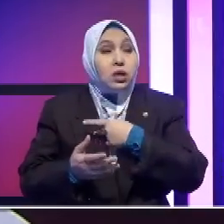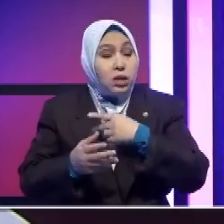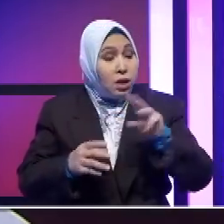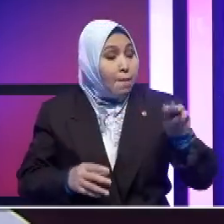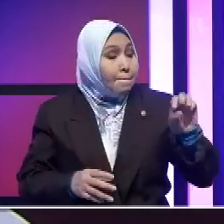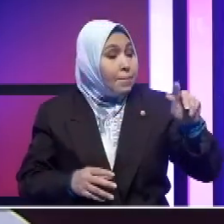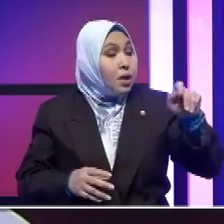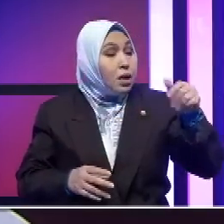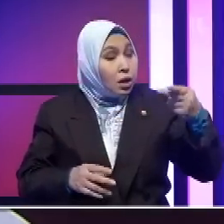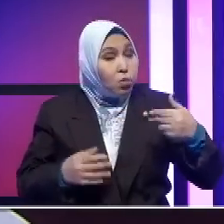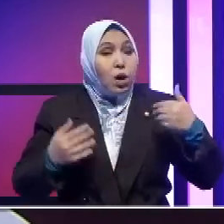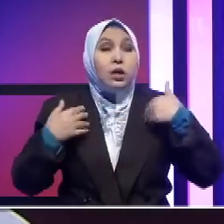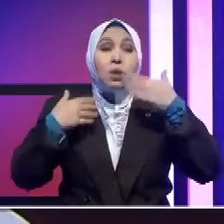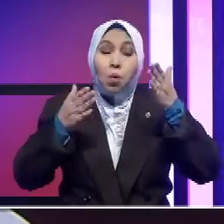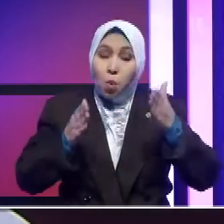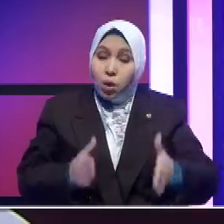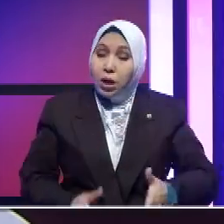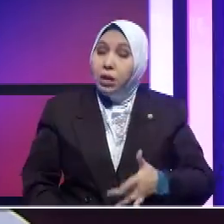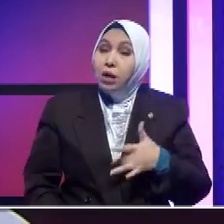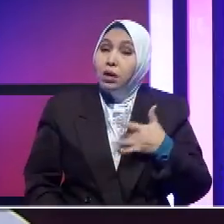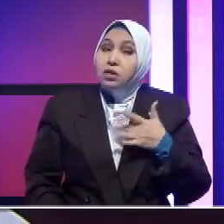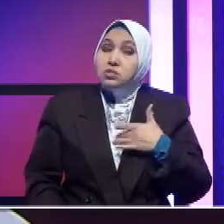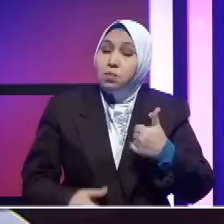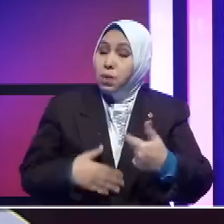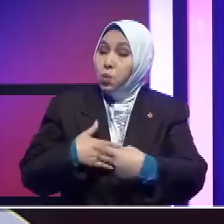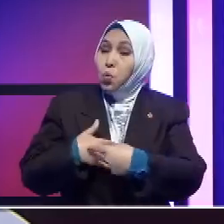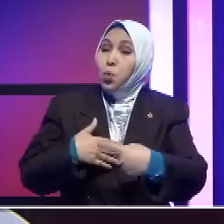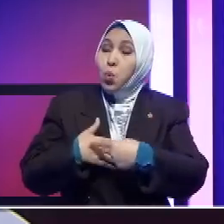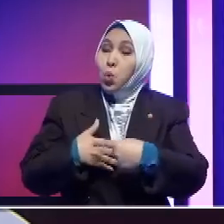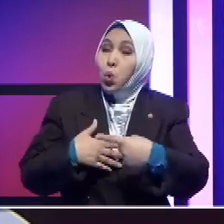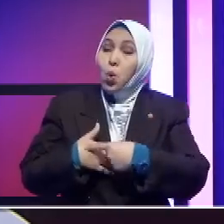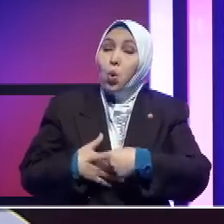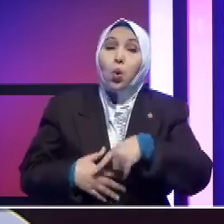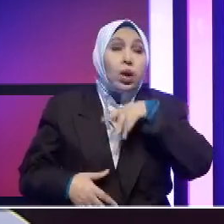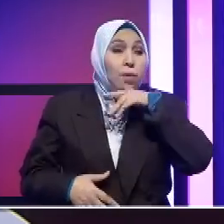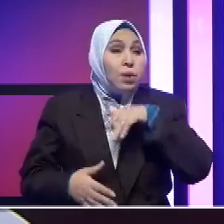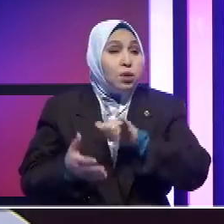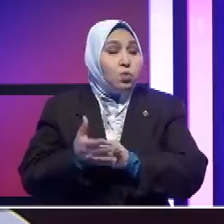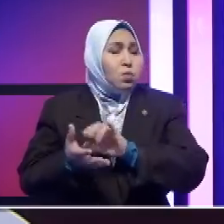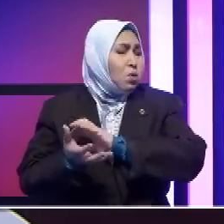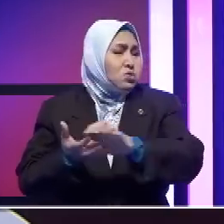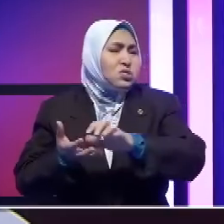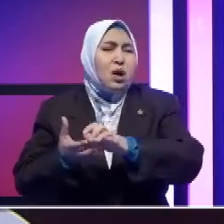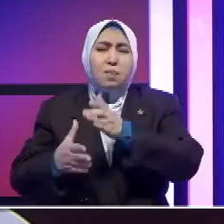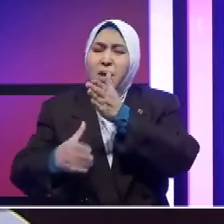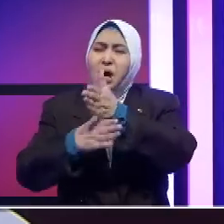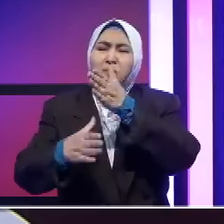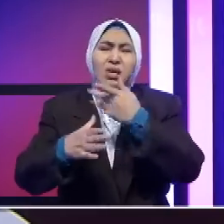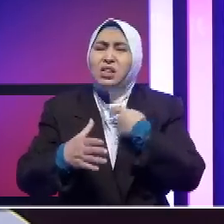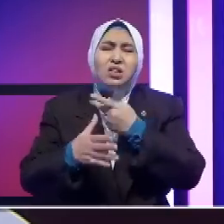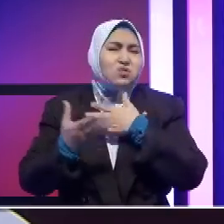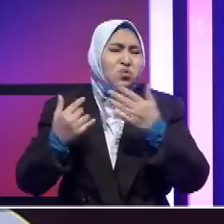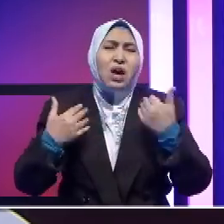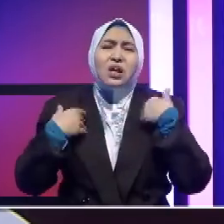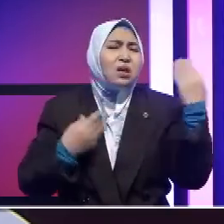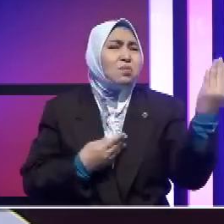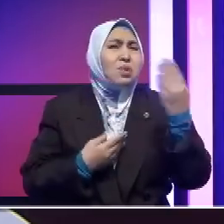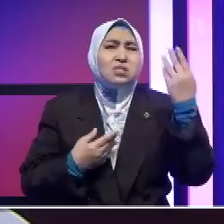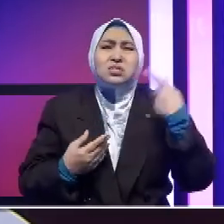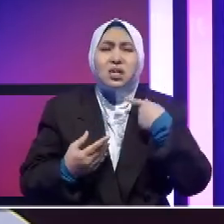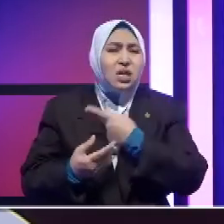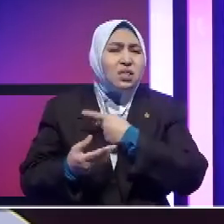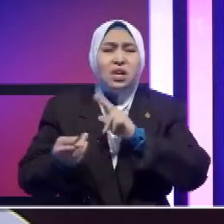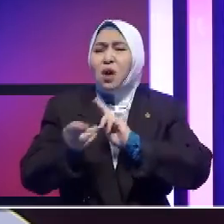itu ada je orang yang merasakan menuduh Nabi ini perosak, ganggu, kan. Kita dah ada kebiasaan kita nak